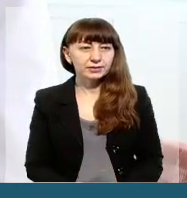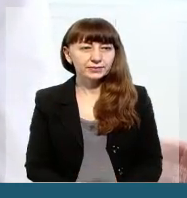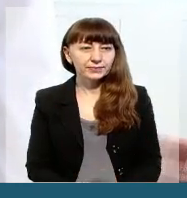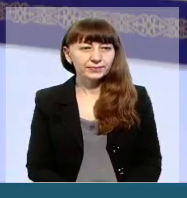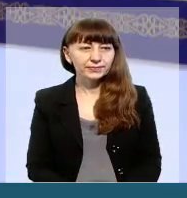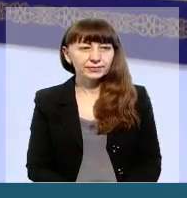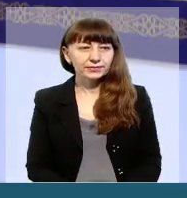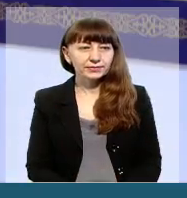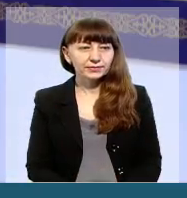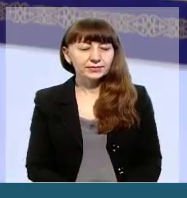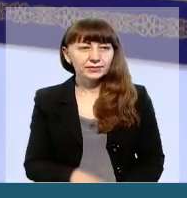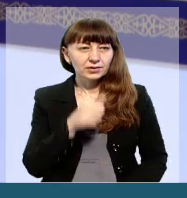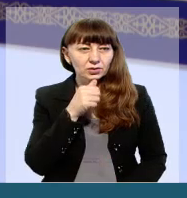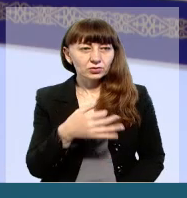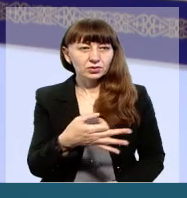исправления.